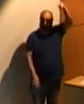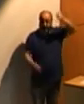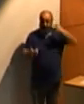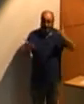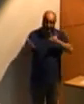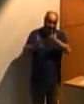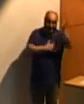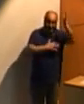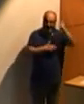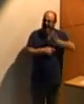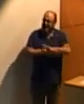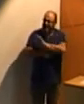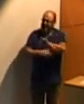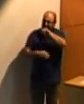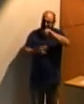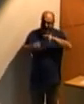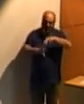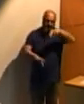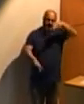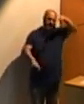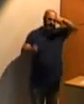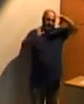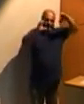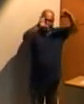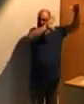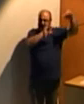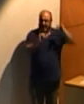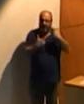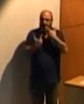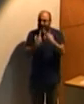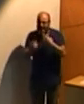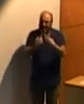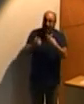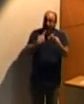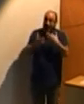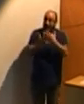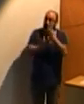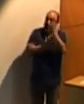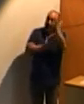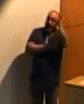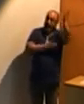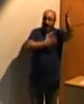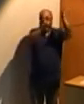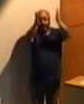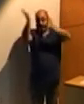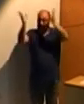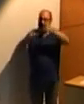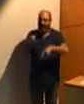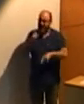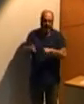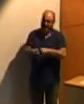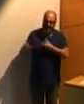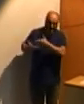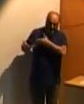c'est à dire qu'on est comme ça les français 1 vous avez remarqué dès qu'on commence à discuter dans quelque chose alors c'est parti on part dans tous les sens et les allemands c'est pareil